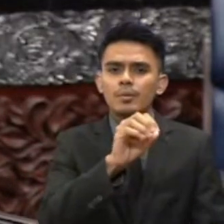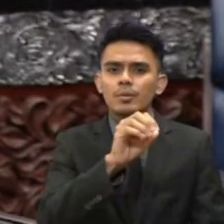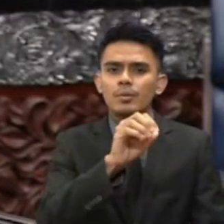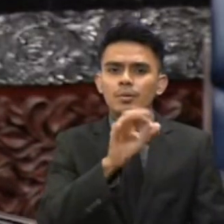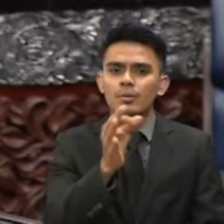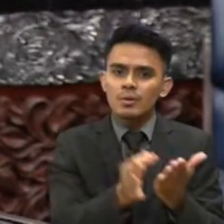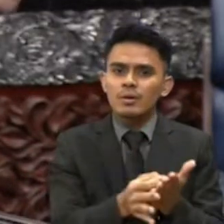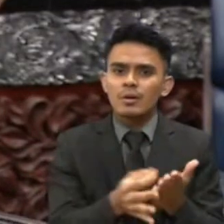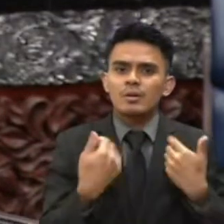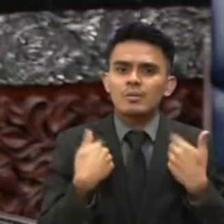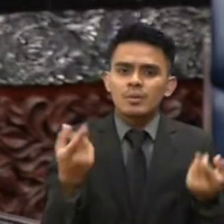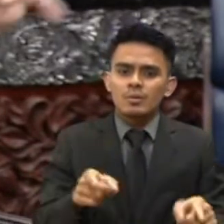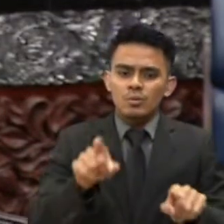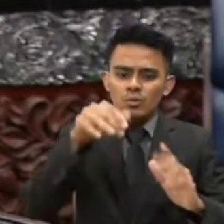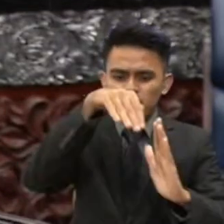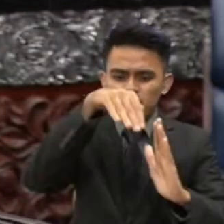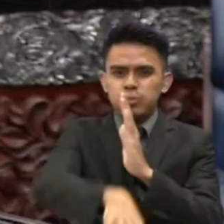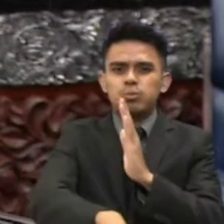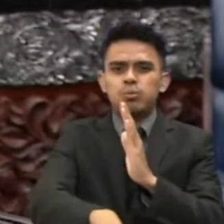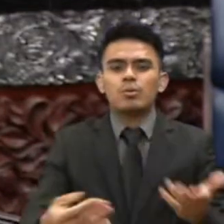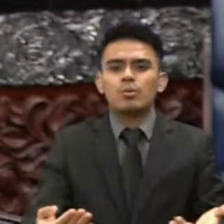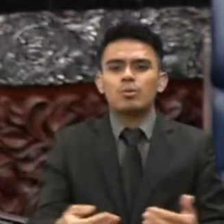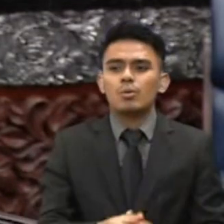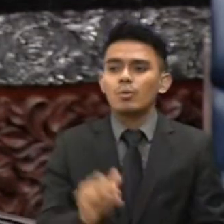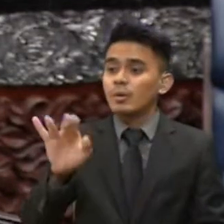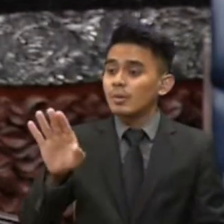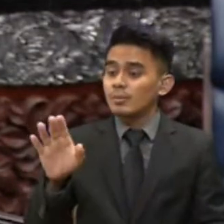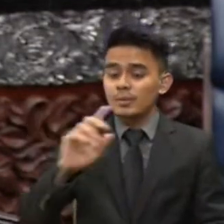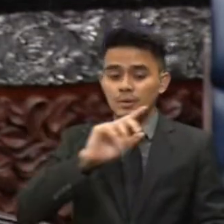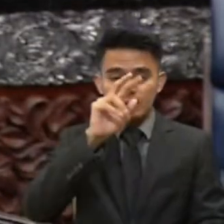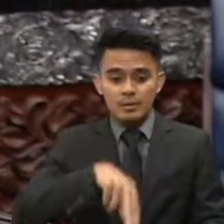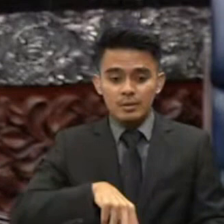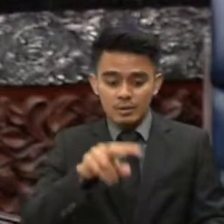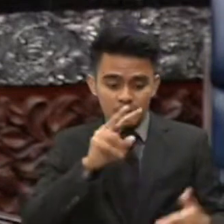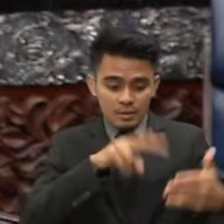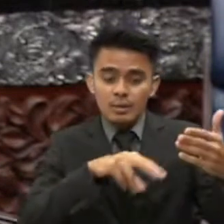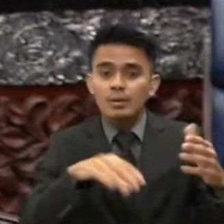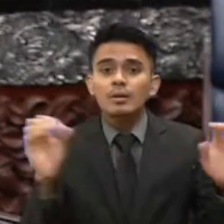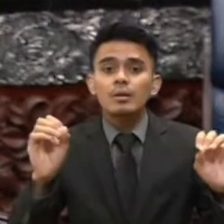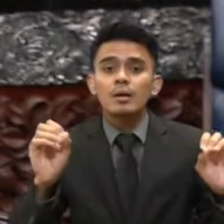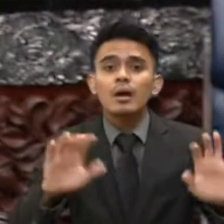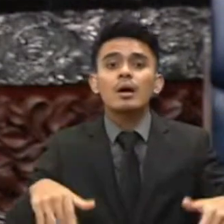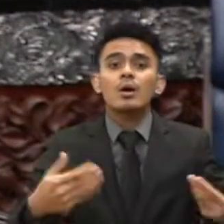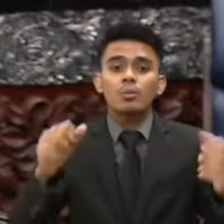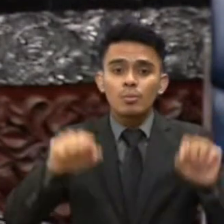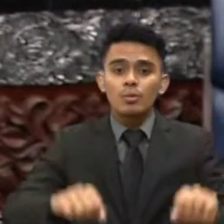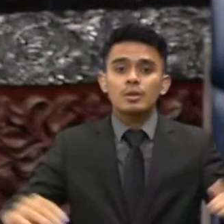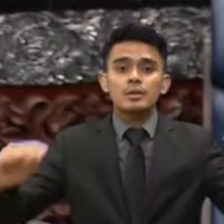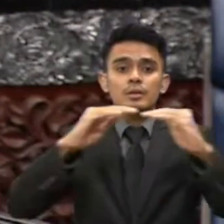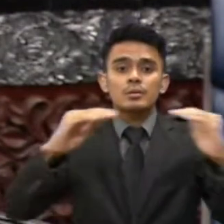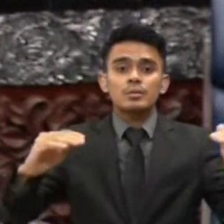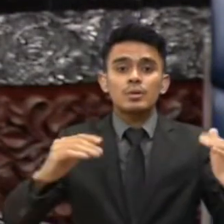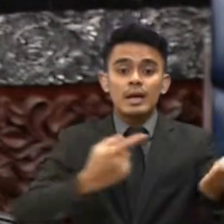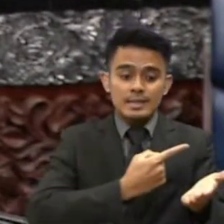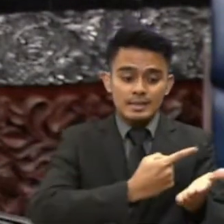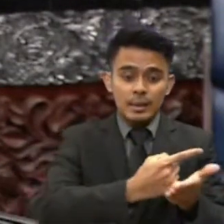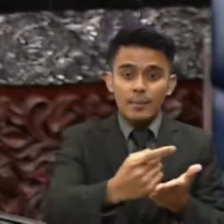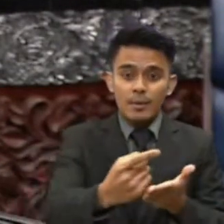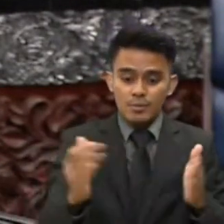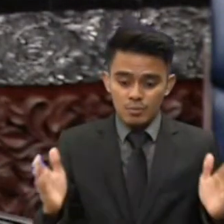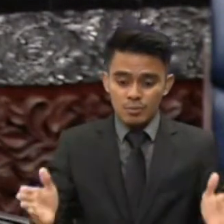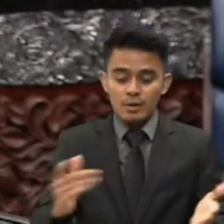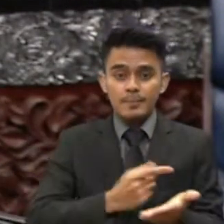melakukan yang Bapak yang matanya soal lampu yang mata tengok ini Jadi macam mana boleh stabil saya nanya seminggu ini